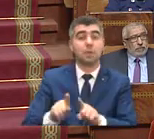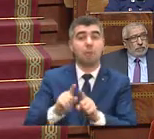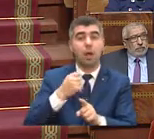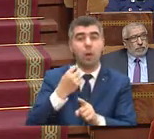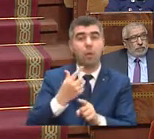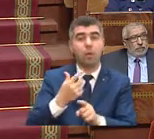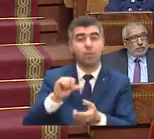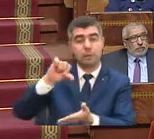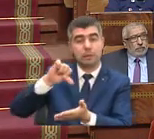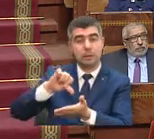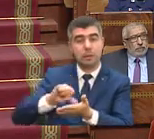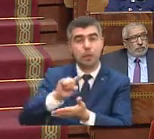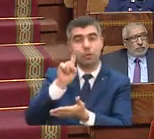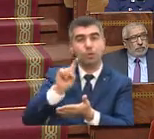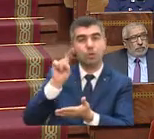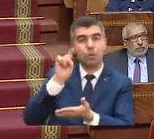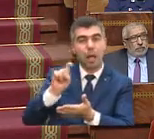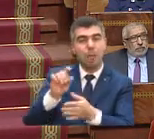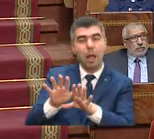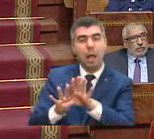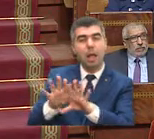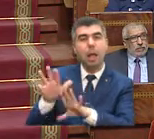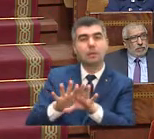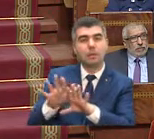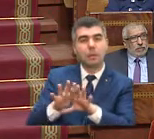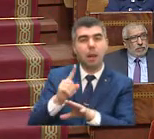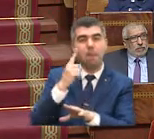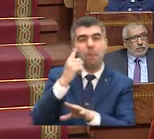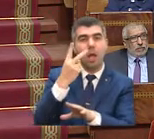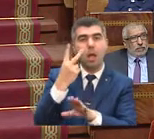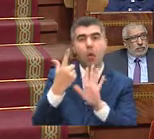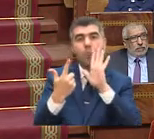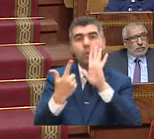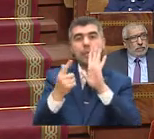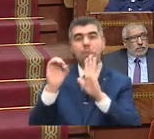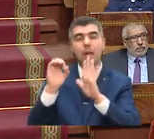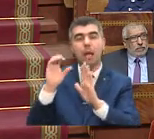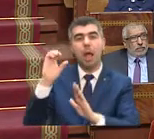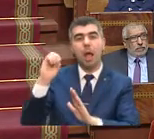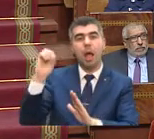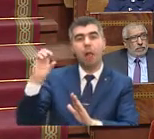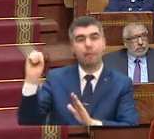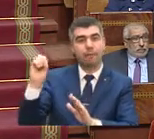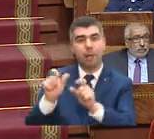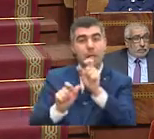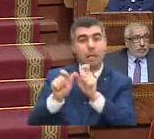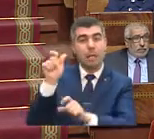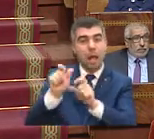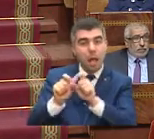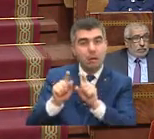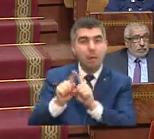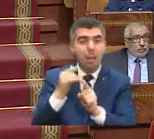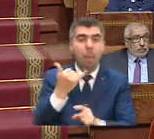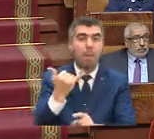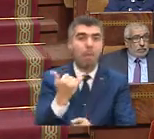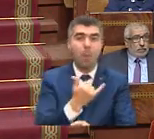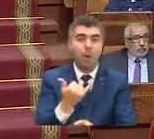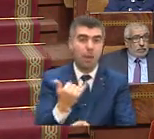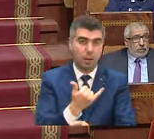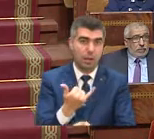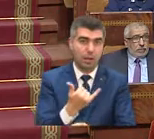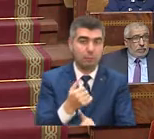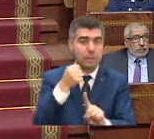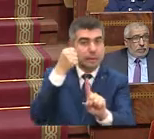ملول، جماعة أيت ملول 170 ألف نسمة، ثاني أكبر حي صناعي، نشاط اقتصادي مهم، مجهود